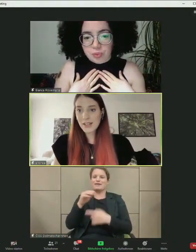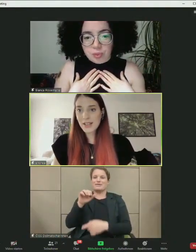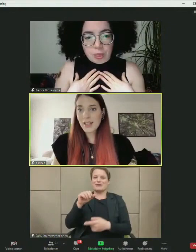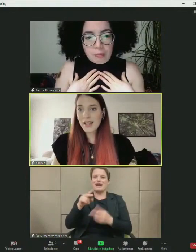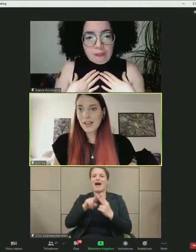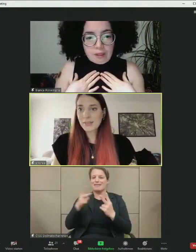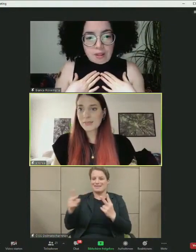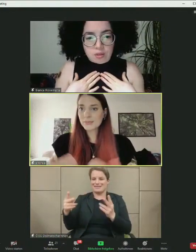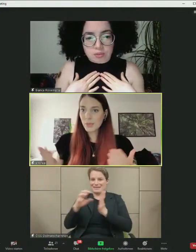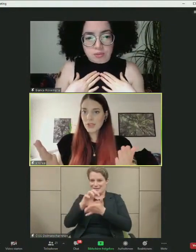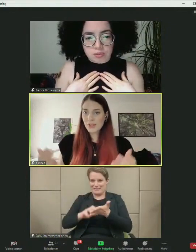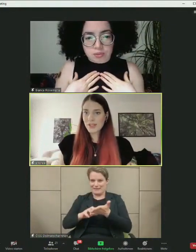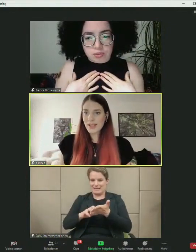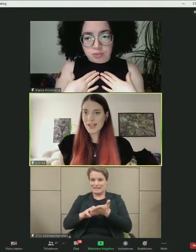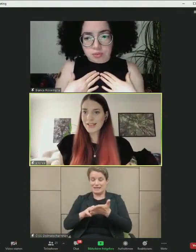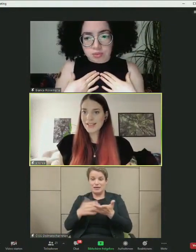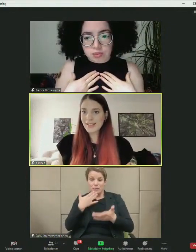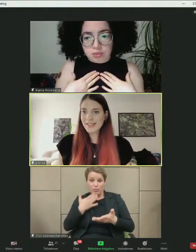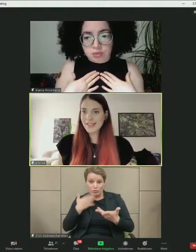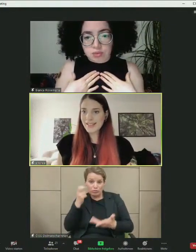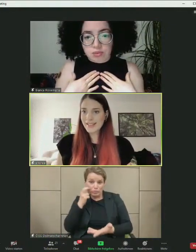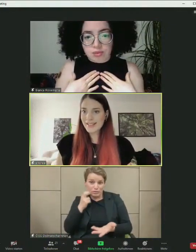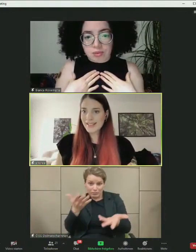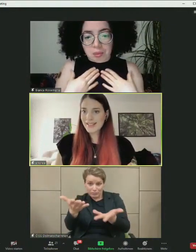Alternativtext? Möchtest du das erklären?